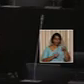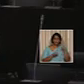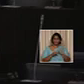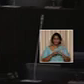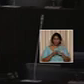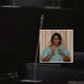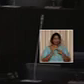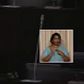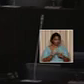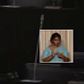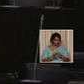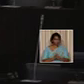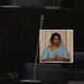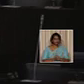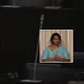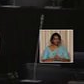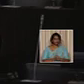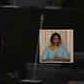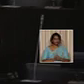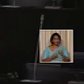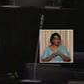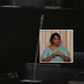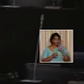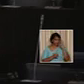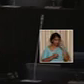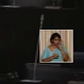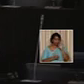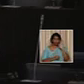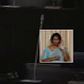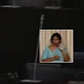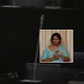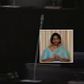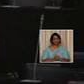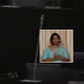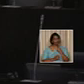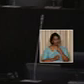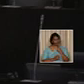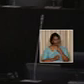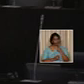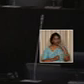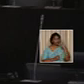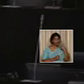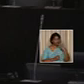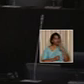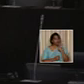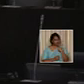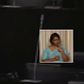प्रश्न पील दूर सपेन प्रश्न अंकिक आयान ओ देख